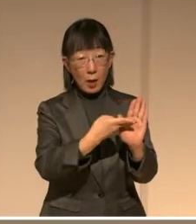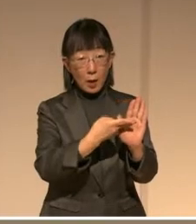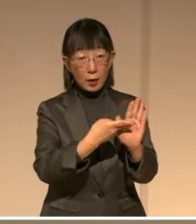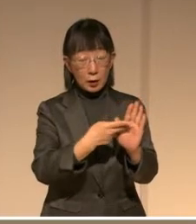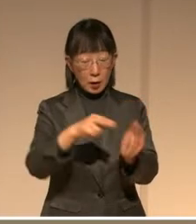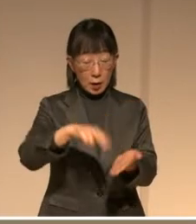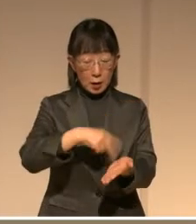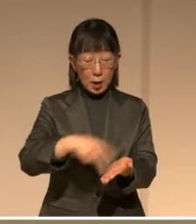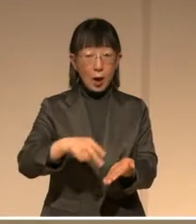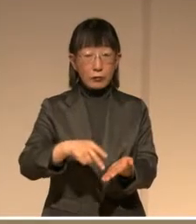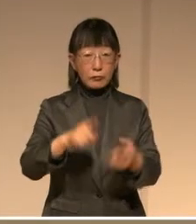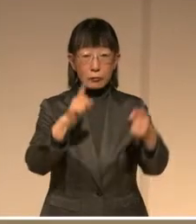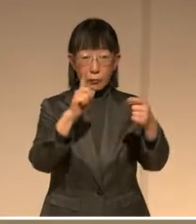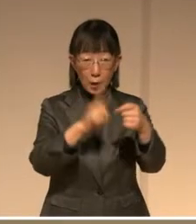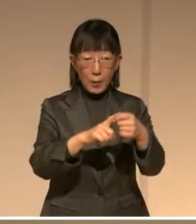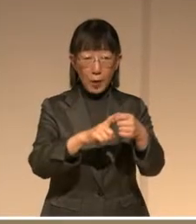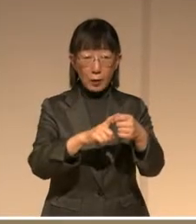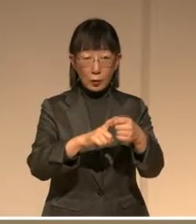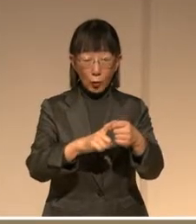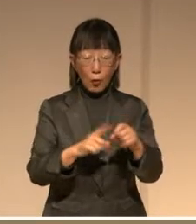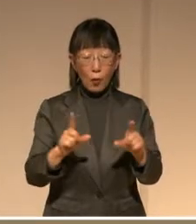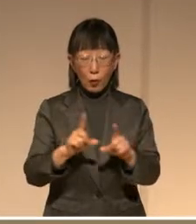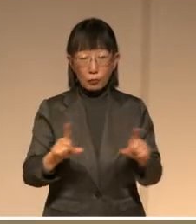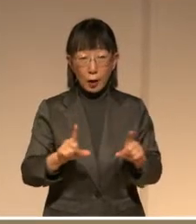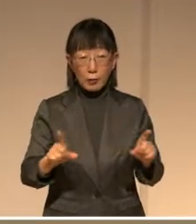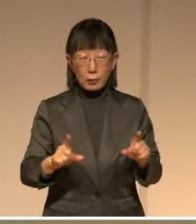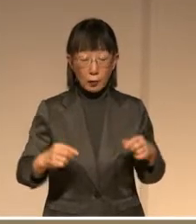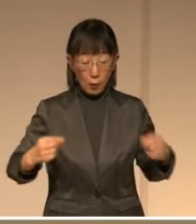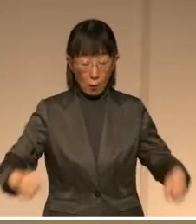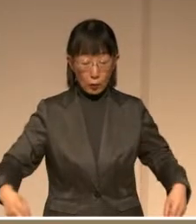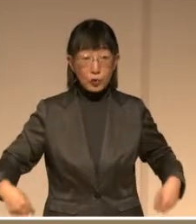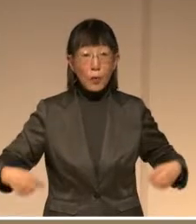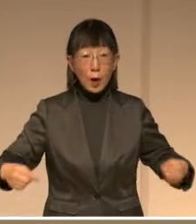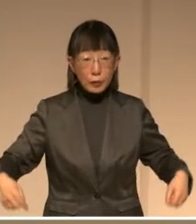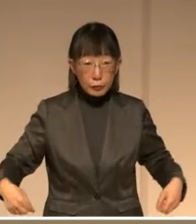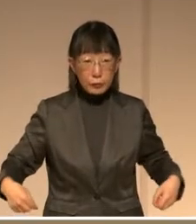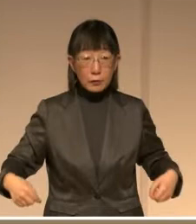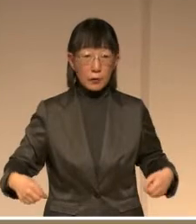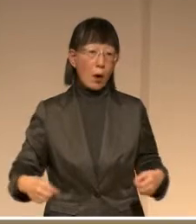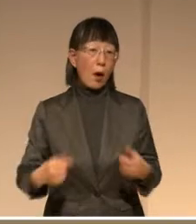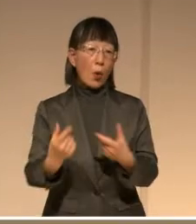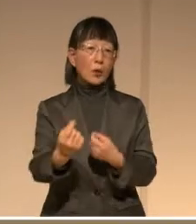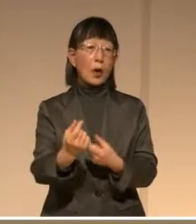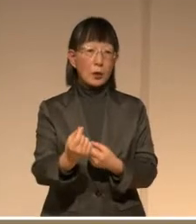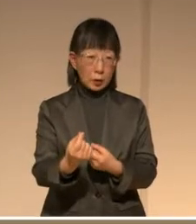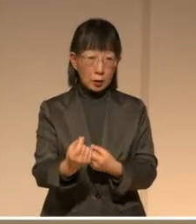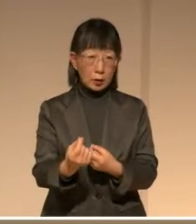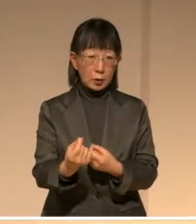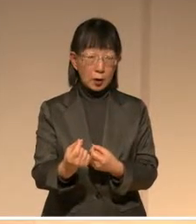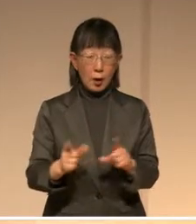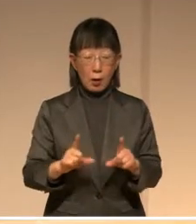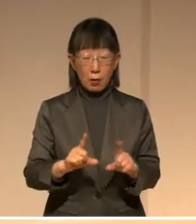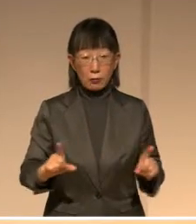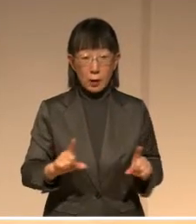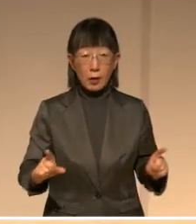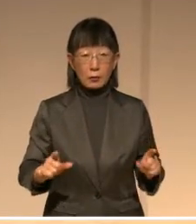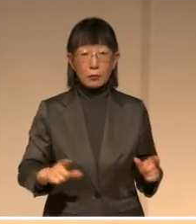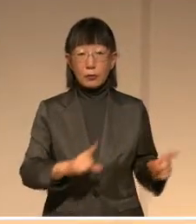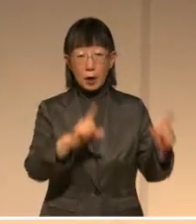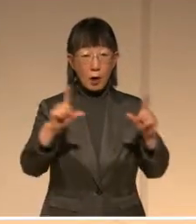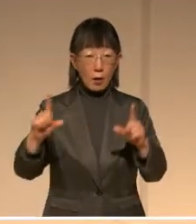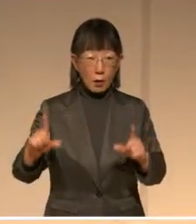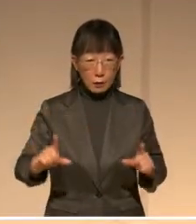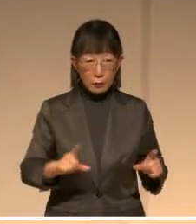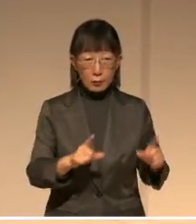と同じものですとこれ普段7子供じゃなくて普段の生活ようなのでなので